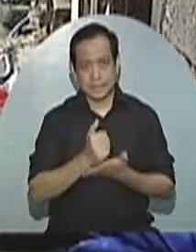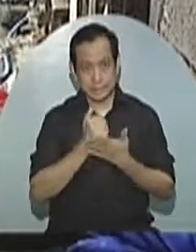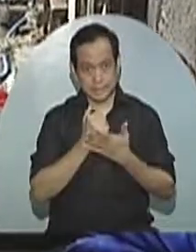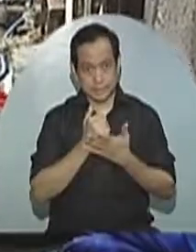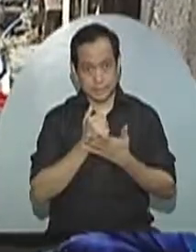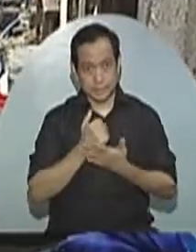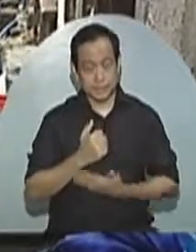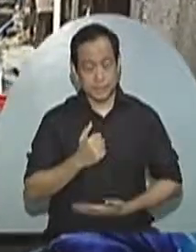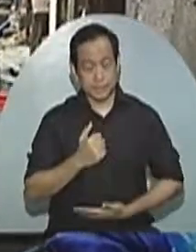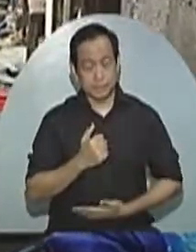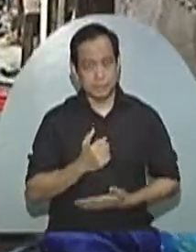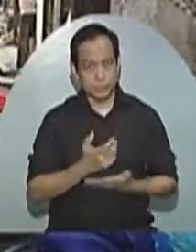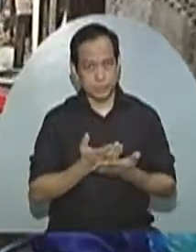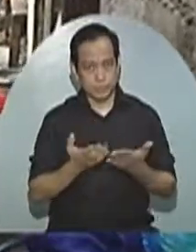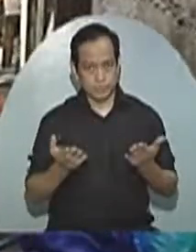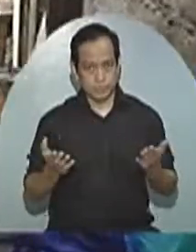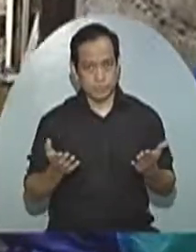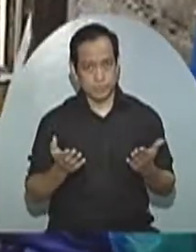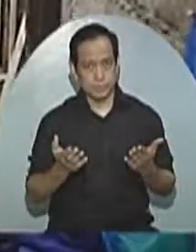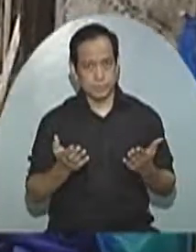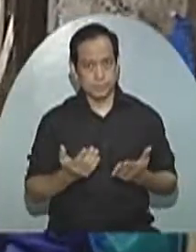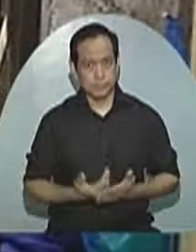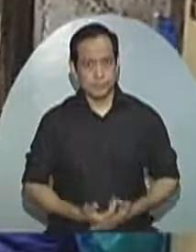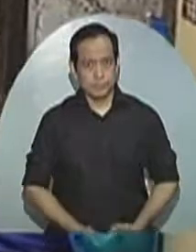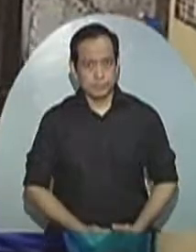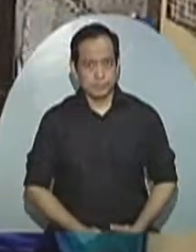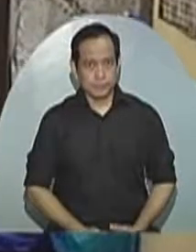ako sa inyo